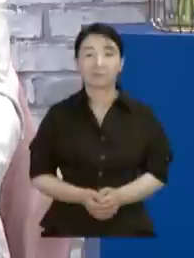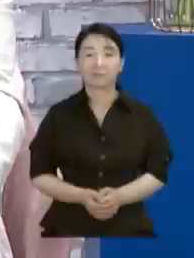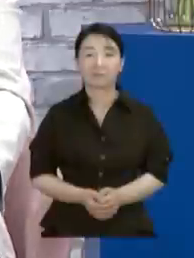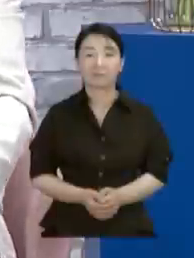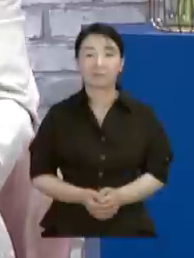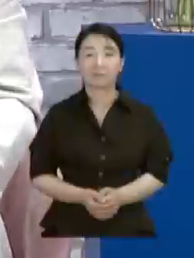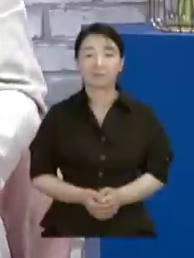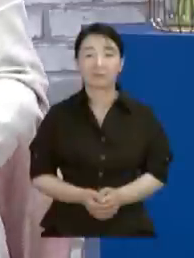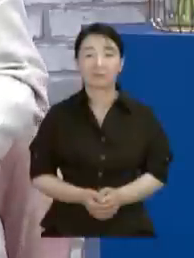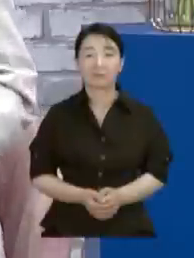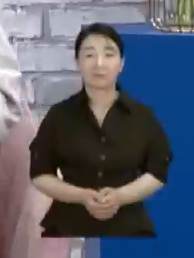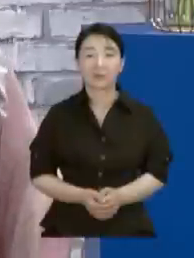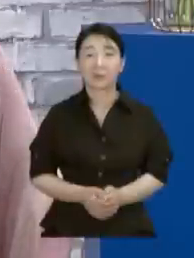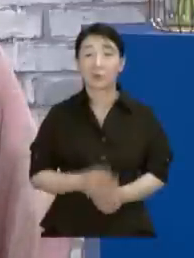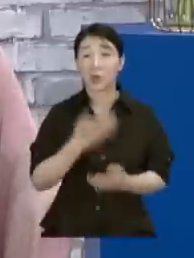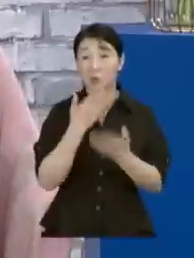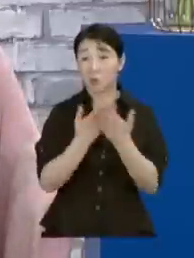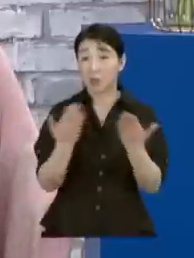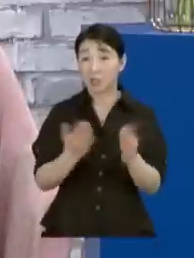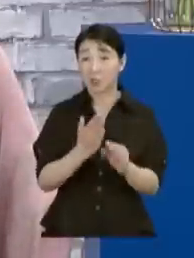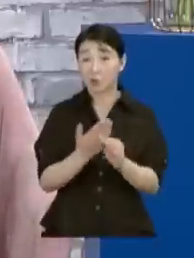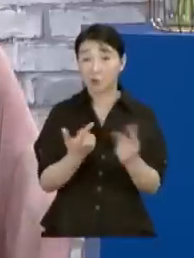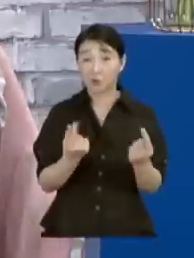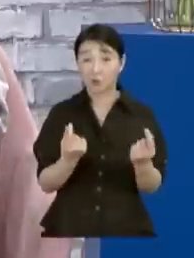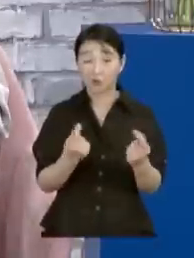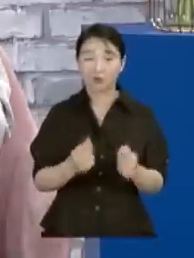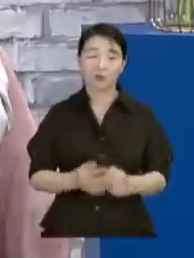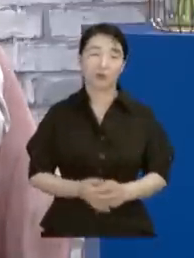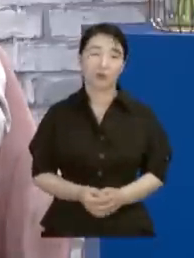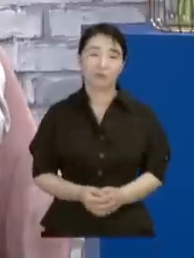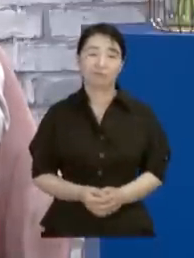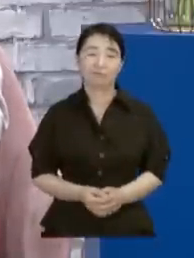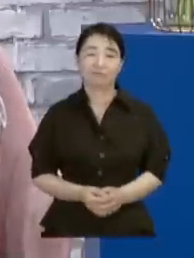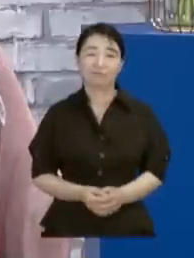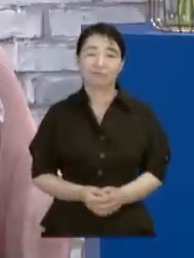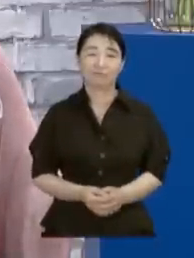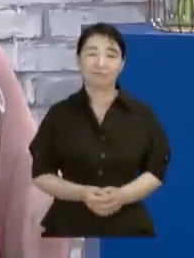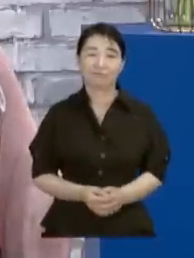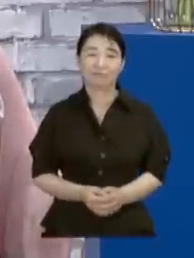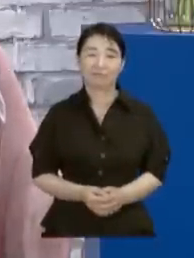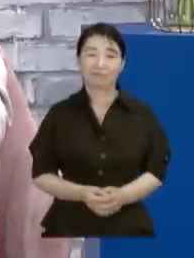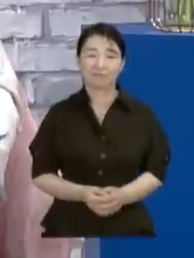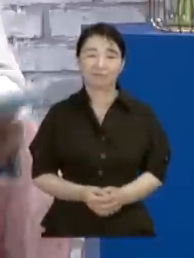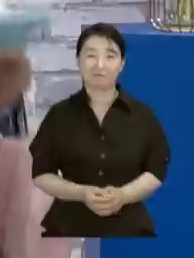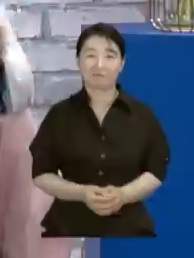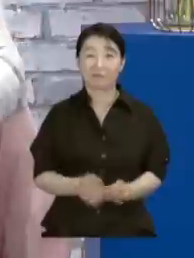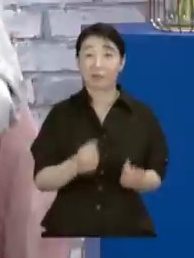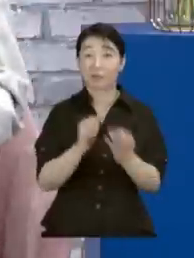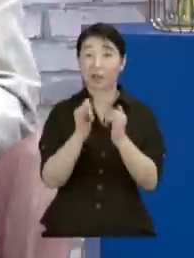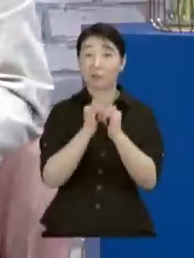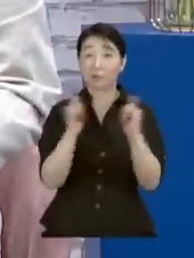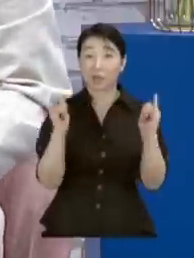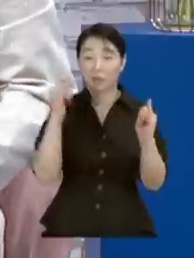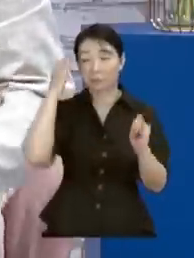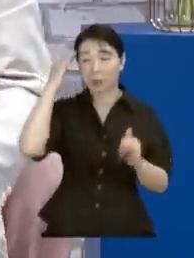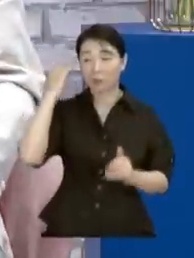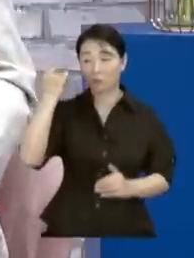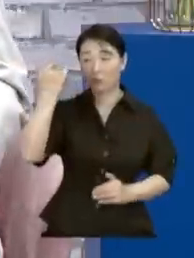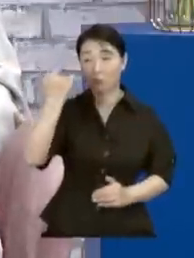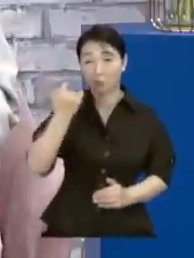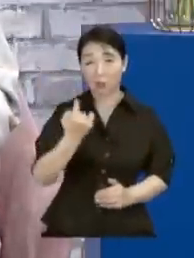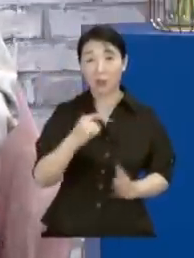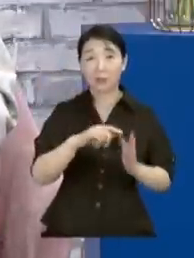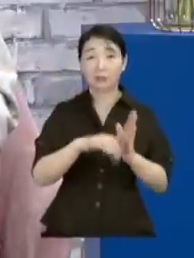아니 근데 이렇게 지금 귀한 사역을 하고 계시는데 네네. 우리 저 탈북민들이 우리나라 대한민국에 와서 전부